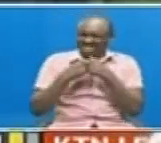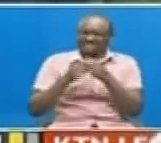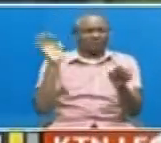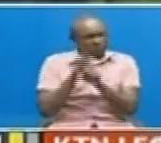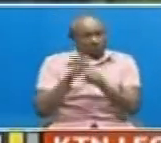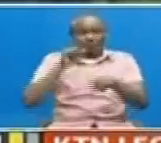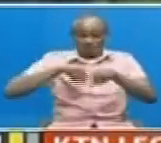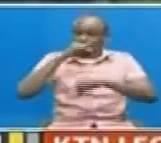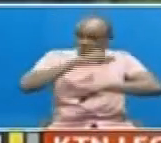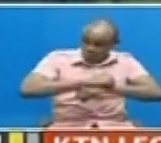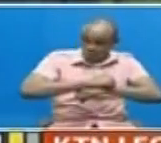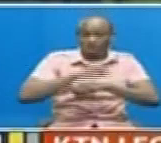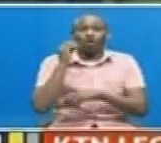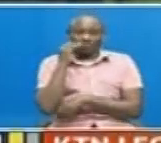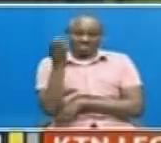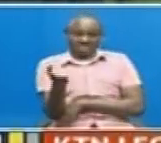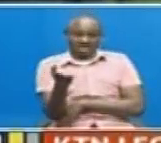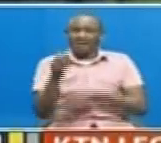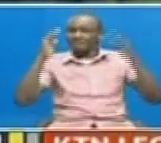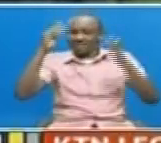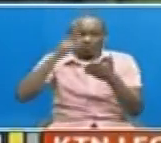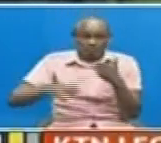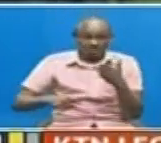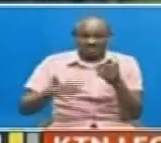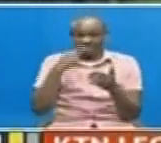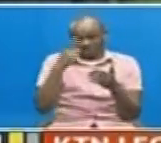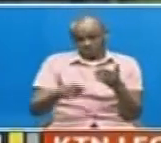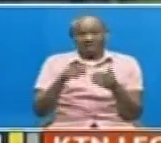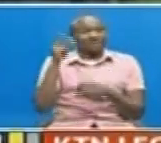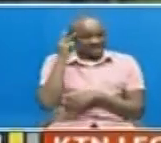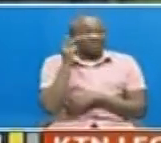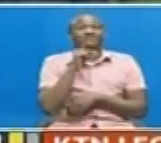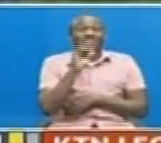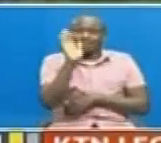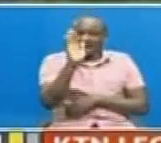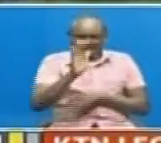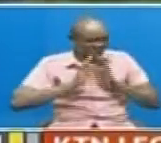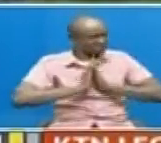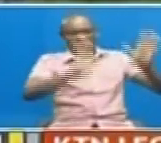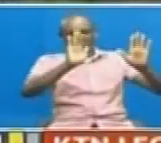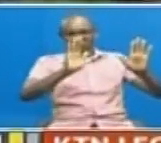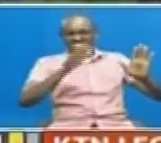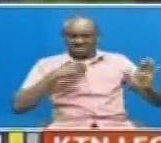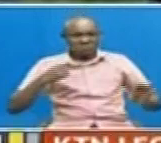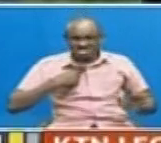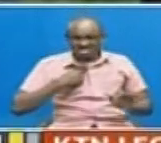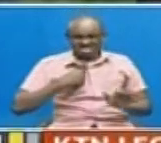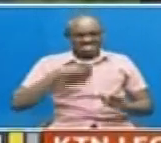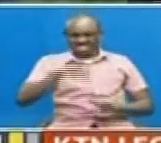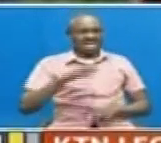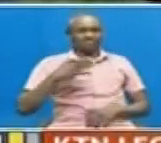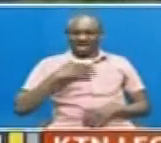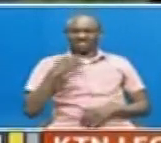kuanzia shuleni hadi nyumbani. Kubwa zaidi anadai baba yake mzazi alimtelekeza na kumkana kuwa si